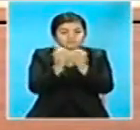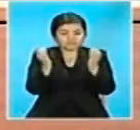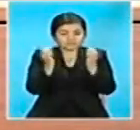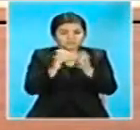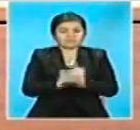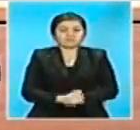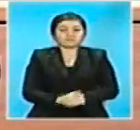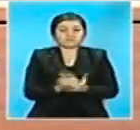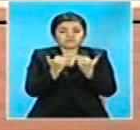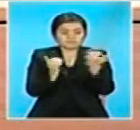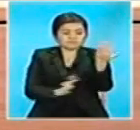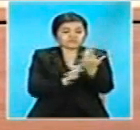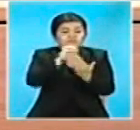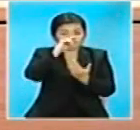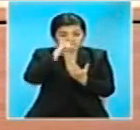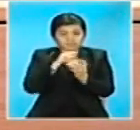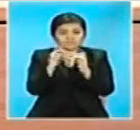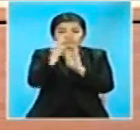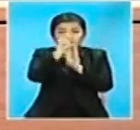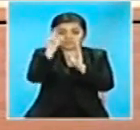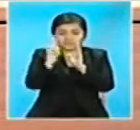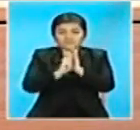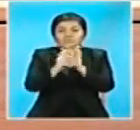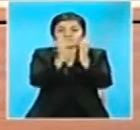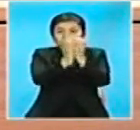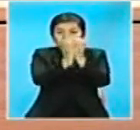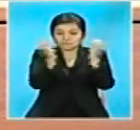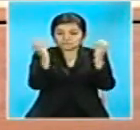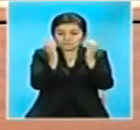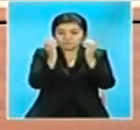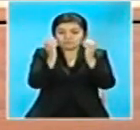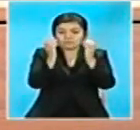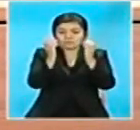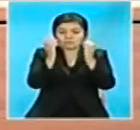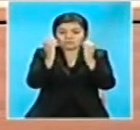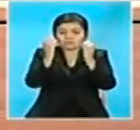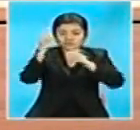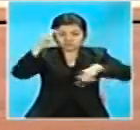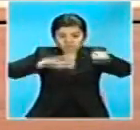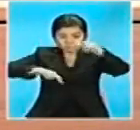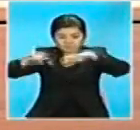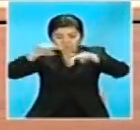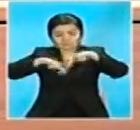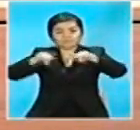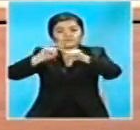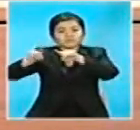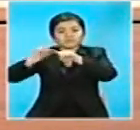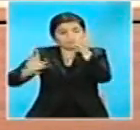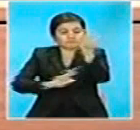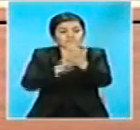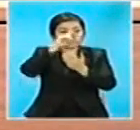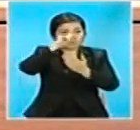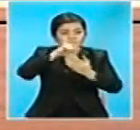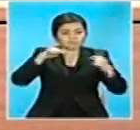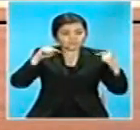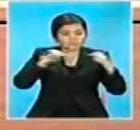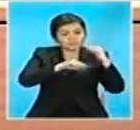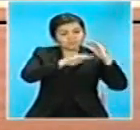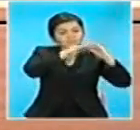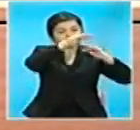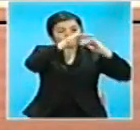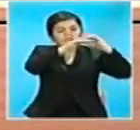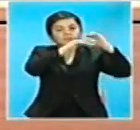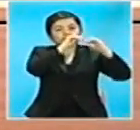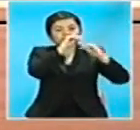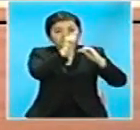งสุดของประเทศเป็นกฎหมายที่นำมาบริหารประเทศนะครับเพื่อเป็นเข็มทิศในการที่นำประเทศไปสู่